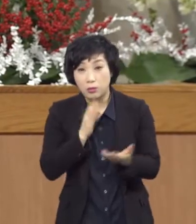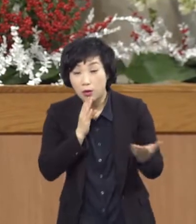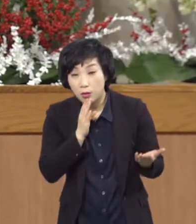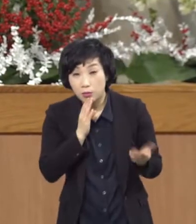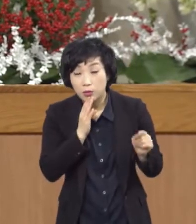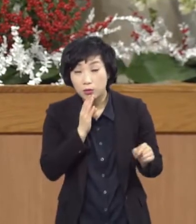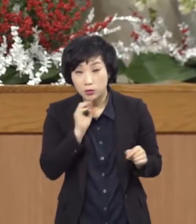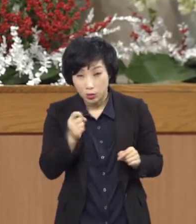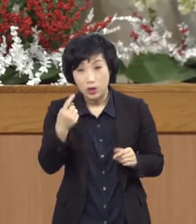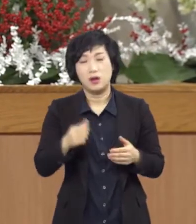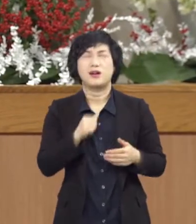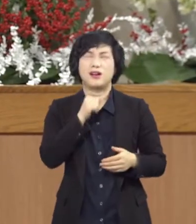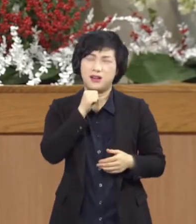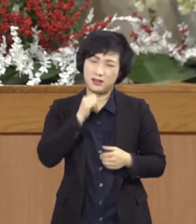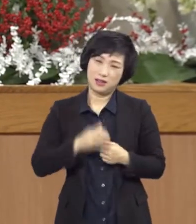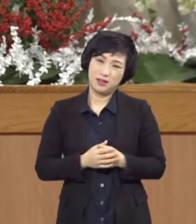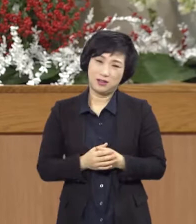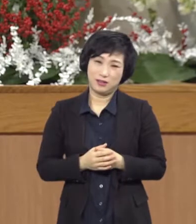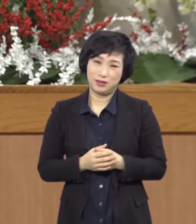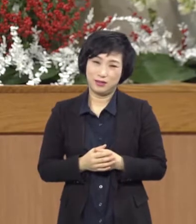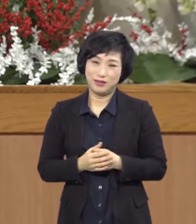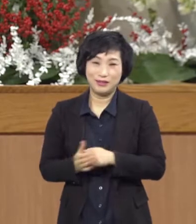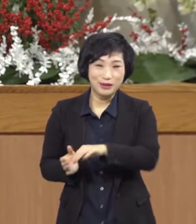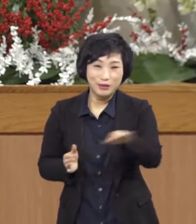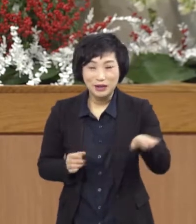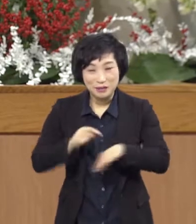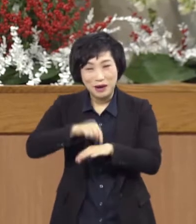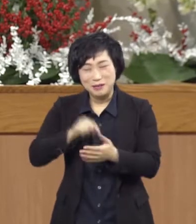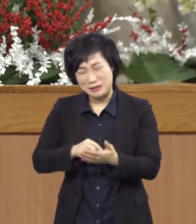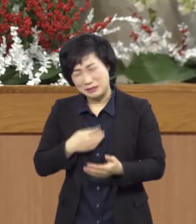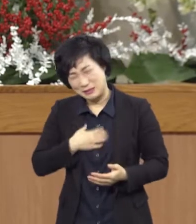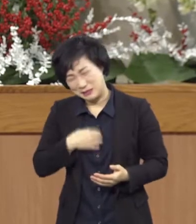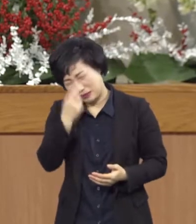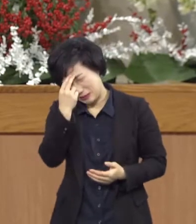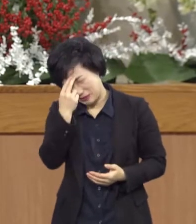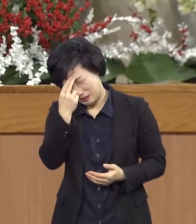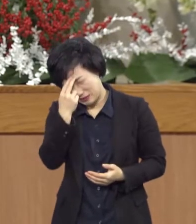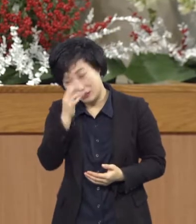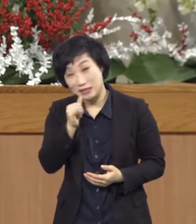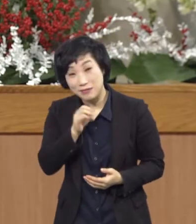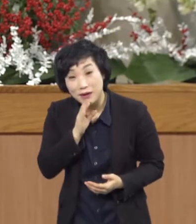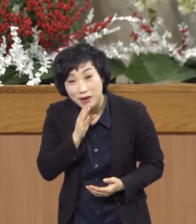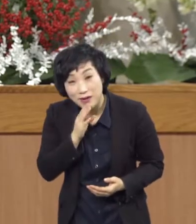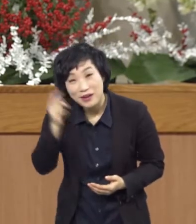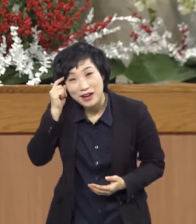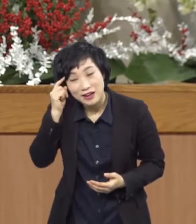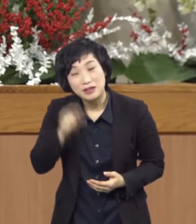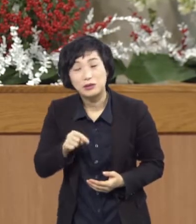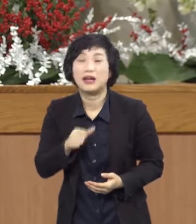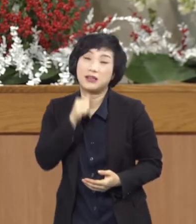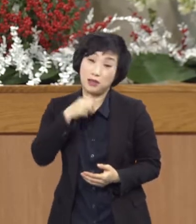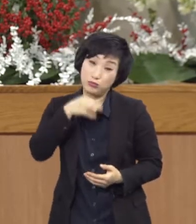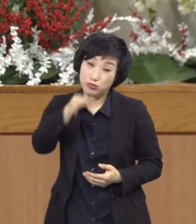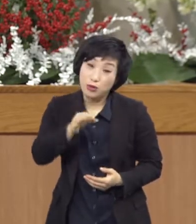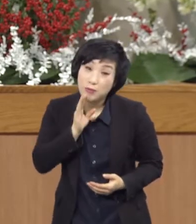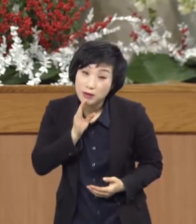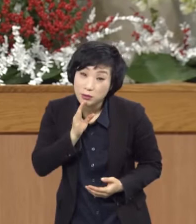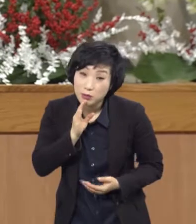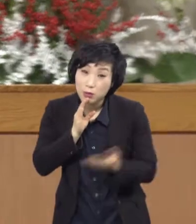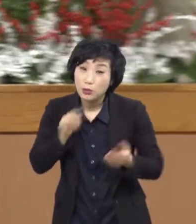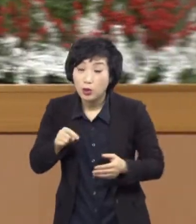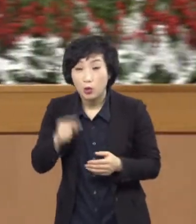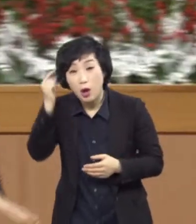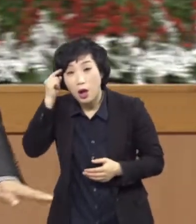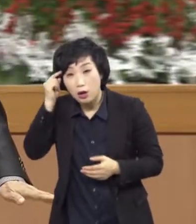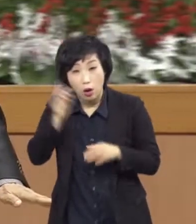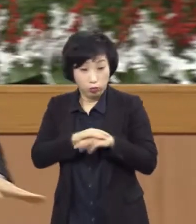그가 가난합니다. 우리가 마음의 근심과 억류도 왜 가난하냐? 해결할 길이 없어요. 해결할 길이